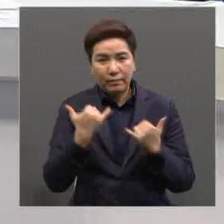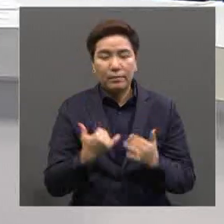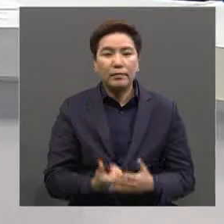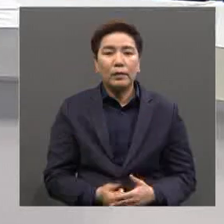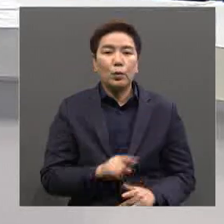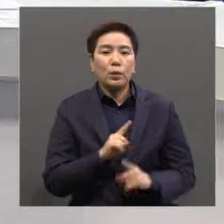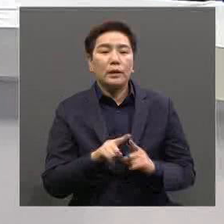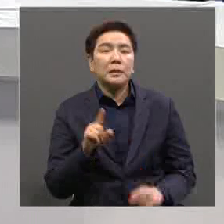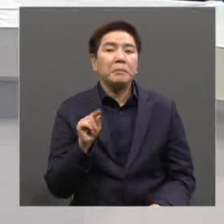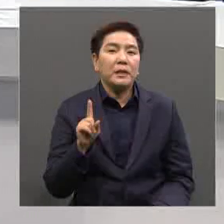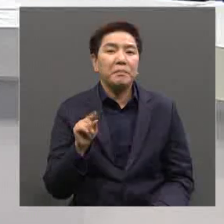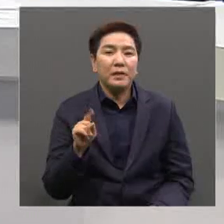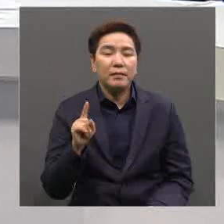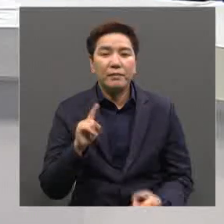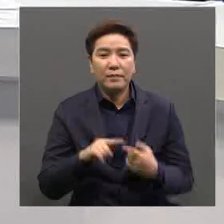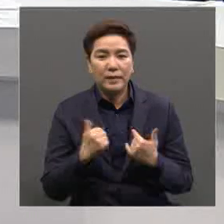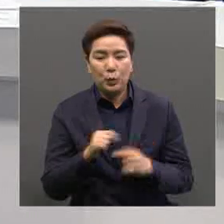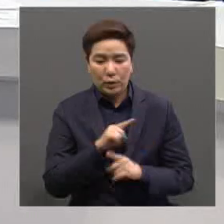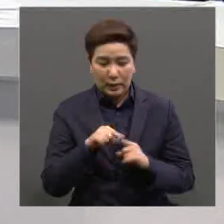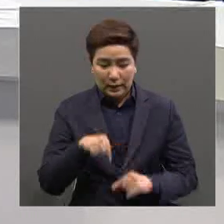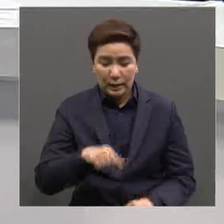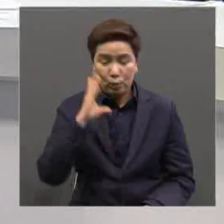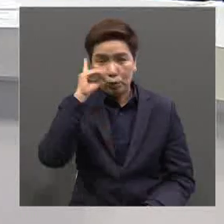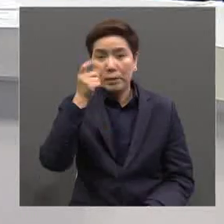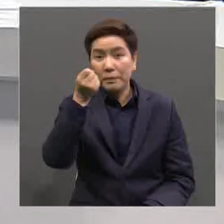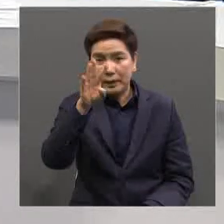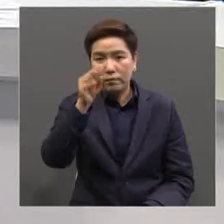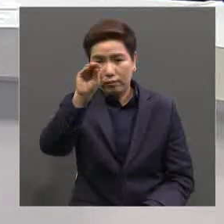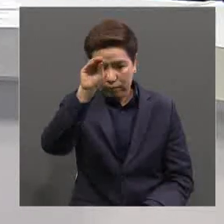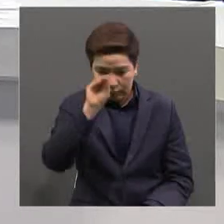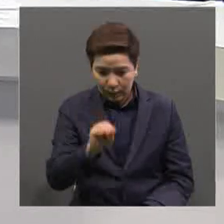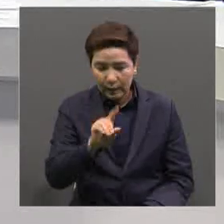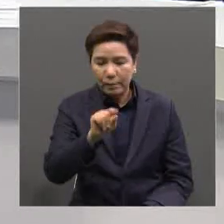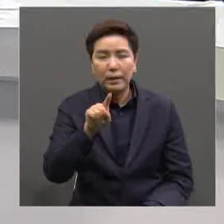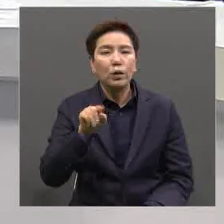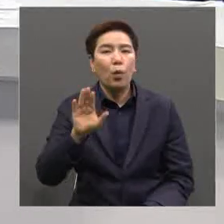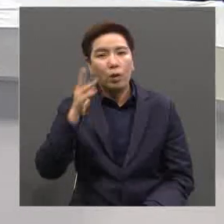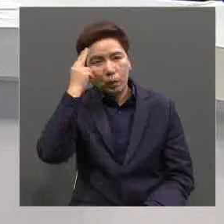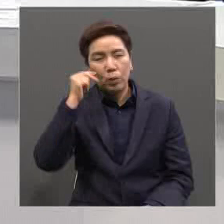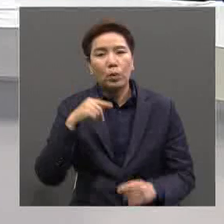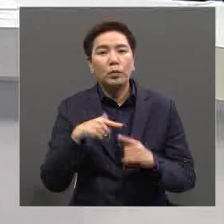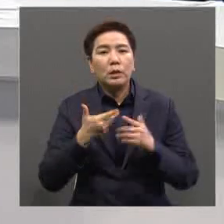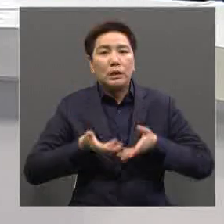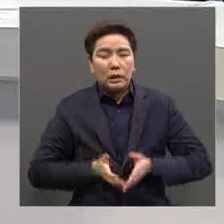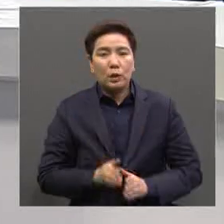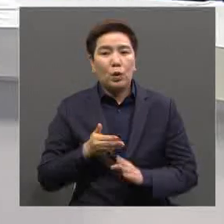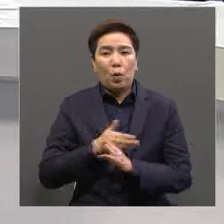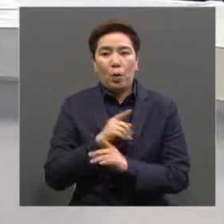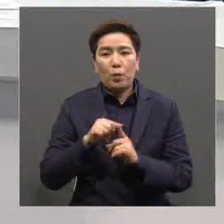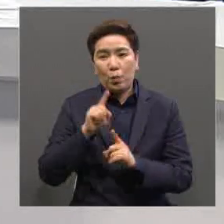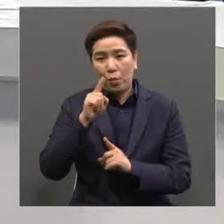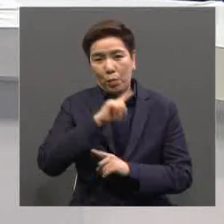ไง 21นะ ถ้า เก ิ ดอาทิตย์นี้14คือพรุ่งนี้อาทิตย์หน้า21วันเกิดนายก ใช่ โอ้โห22ก่อน1